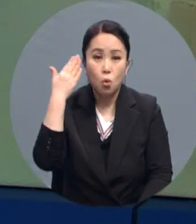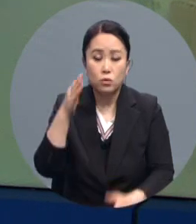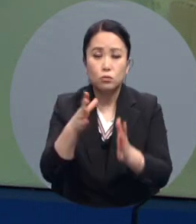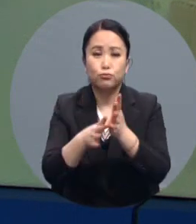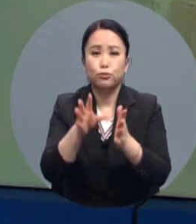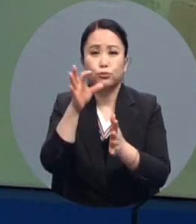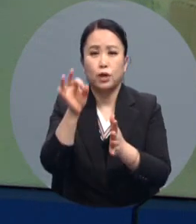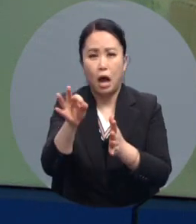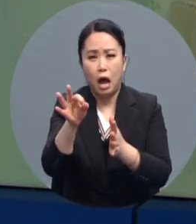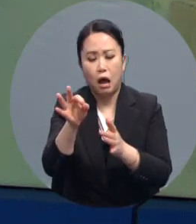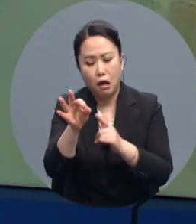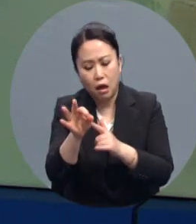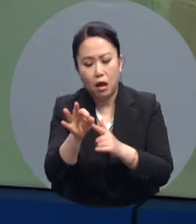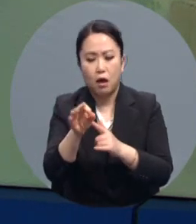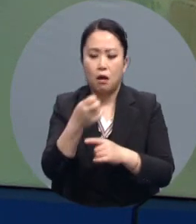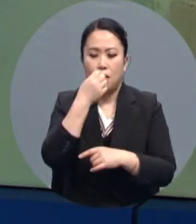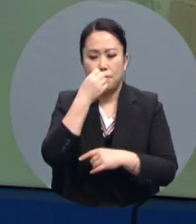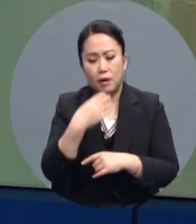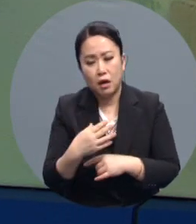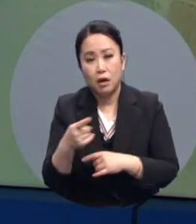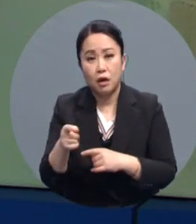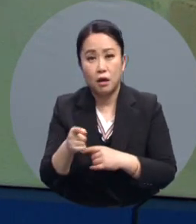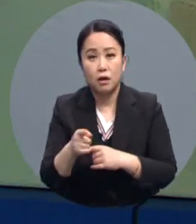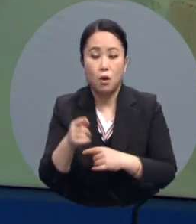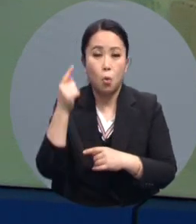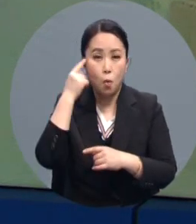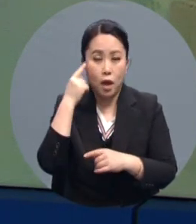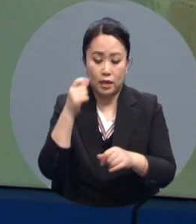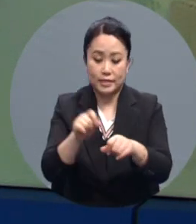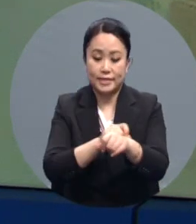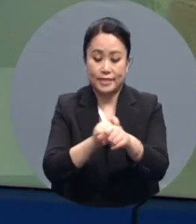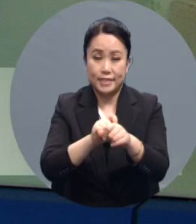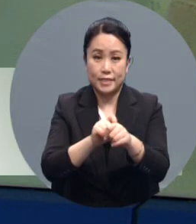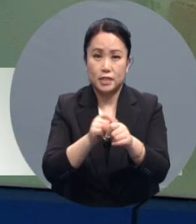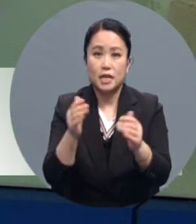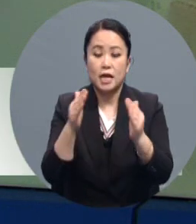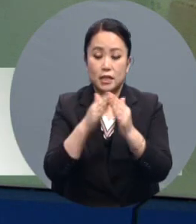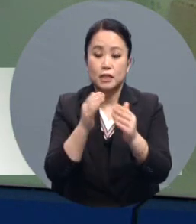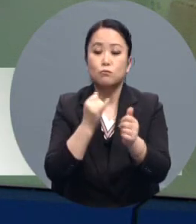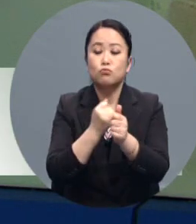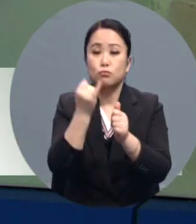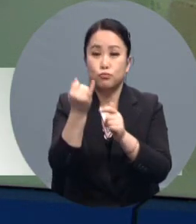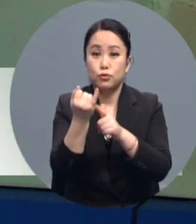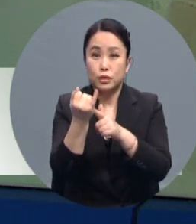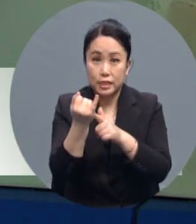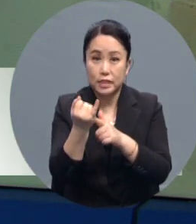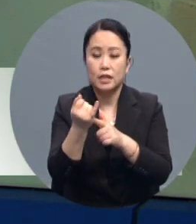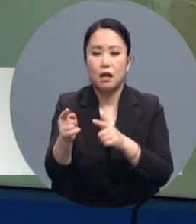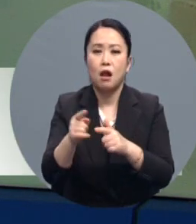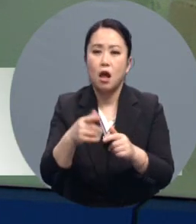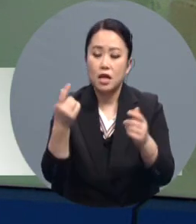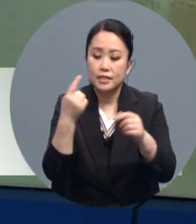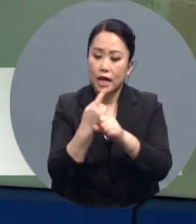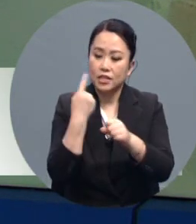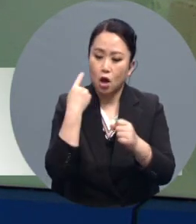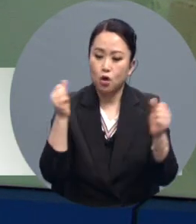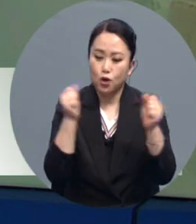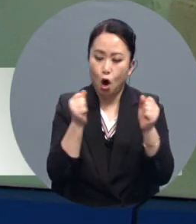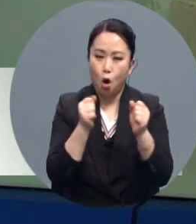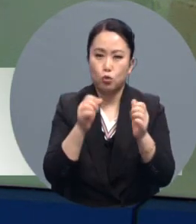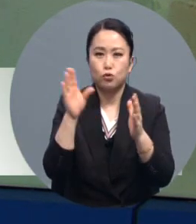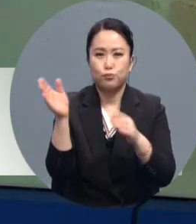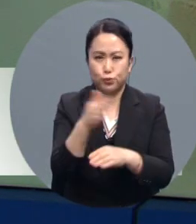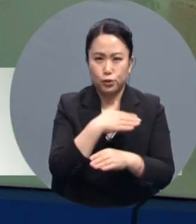요즘 물가 생각하면 한숨만 나옵니다. 특히 살림하시는 주부들, 지난 겨울부터 관리비 고지서 받고 놀란 적